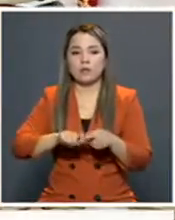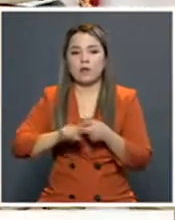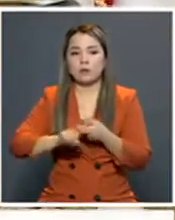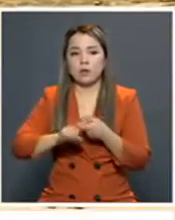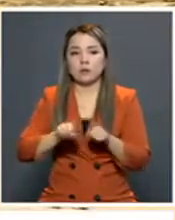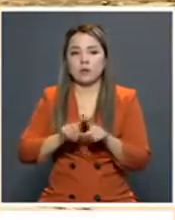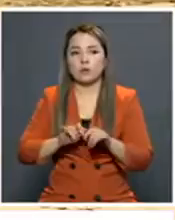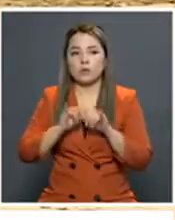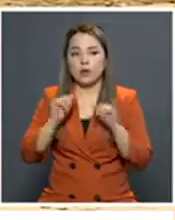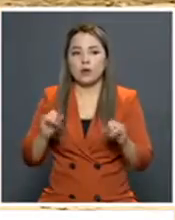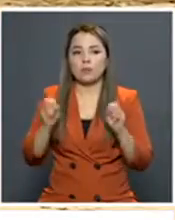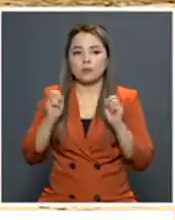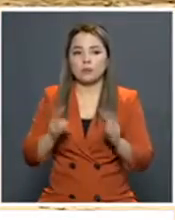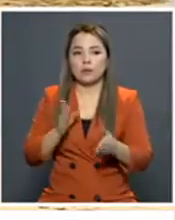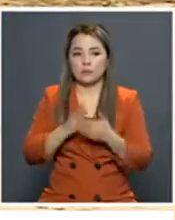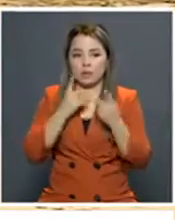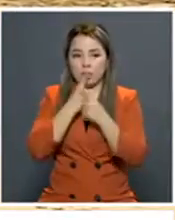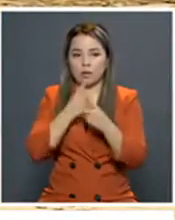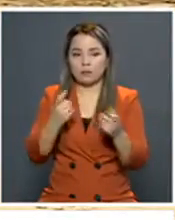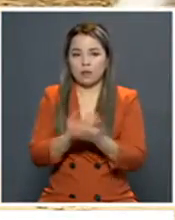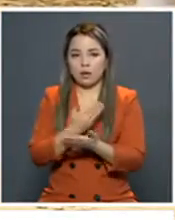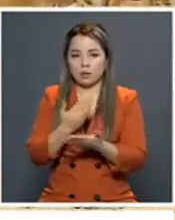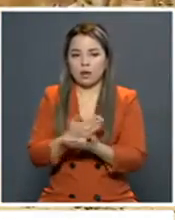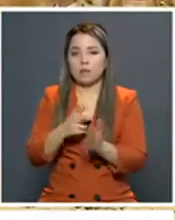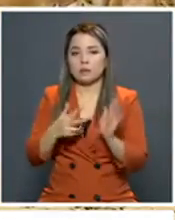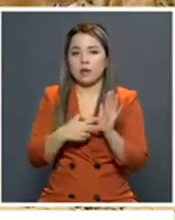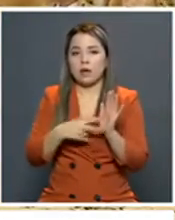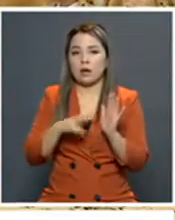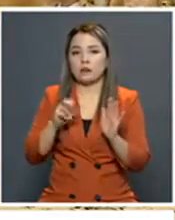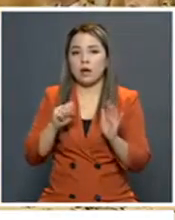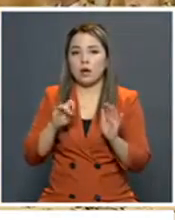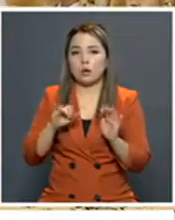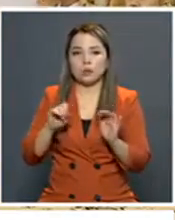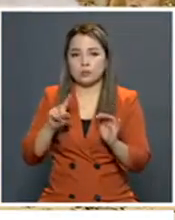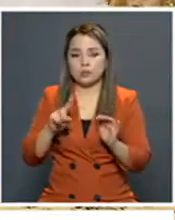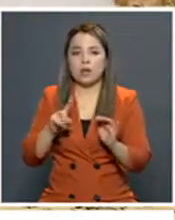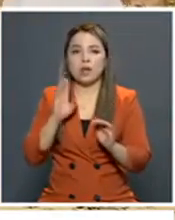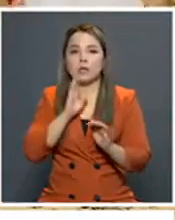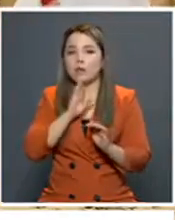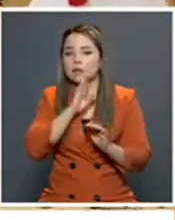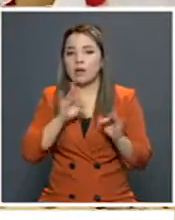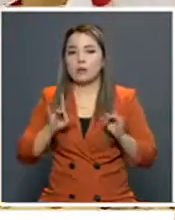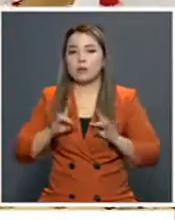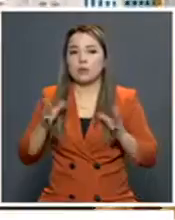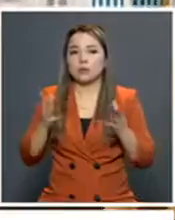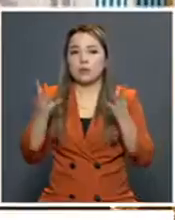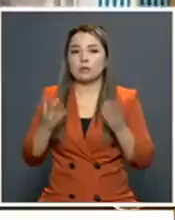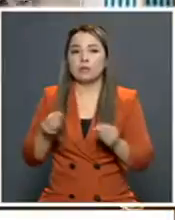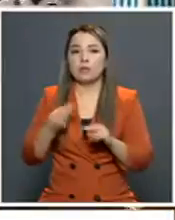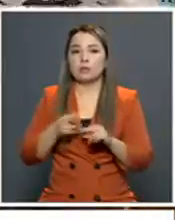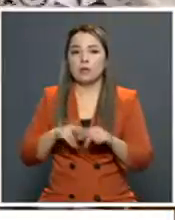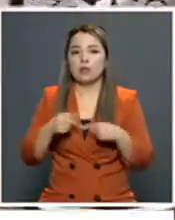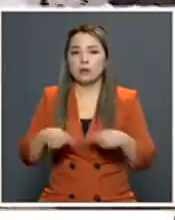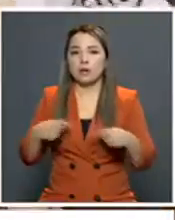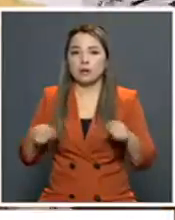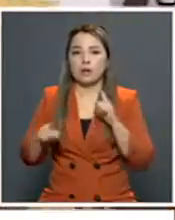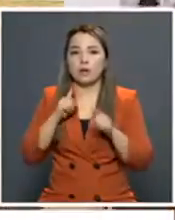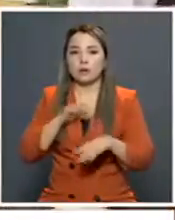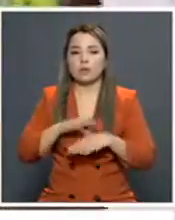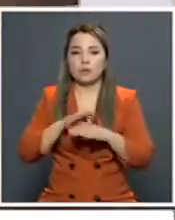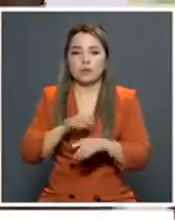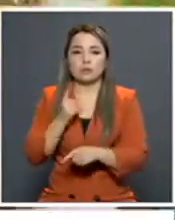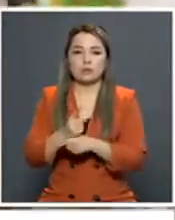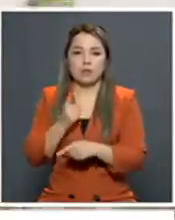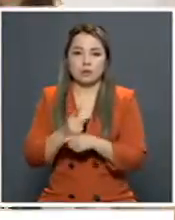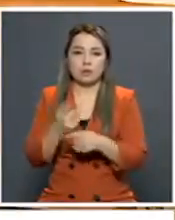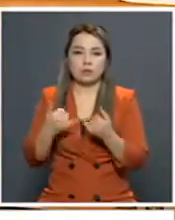инфекцияның өршіп тұрған кез. Сондықтан 8 наурыз халықаралық әйелдер мерекесін өткізуге жоспарланған кейбір салтанатты жиындар болмайды.